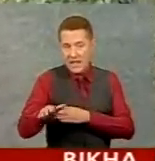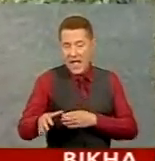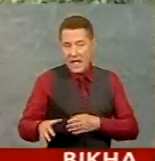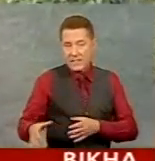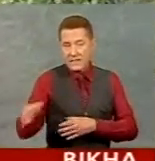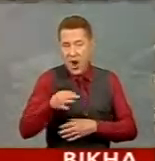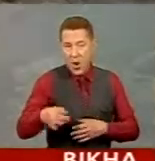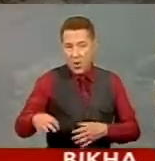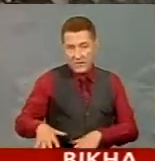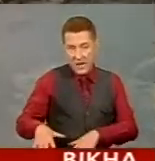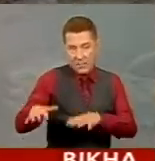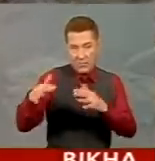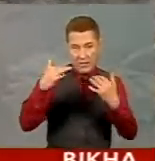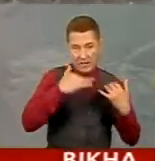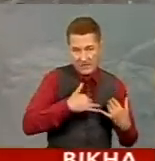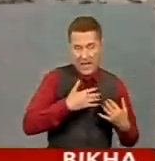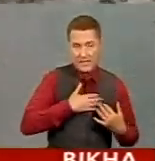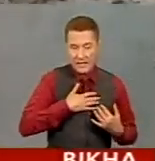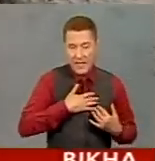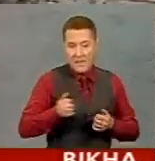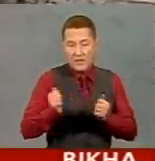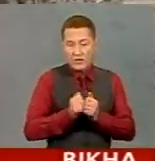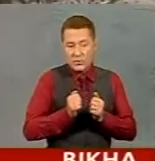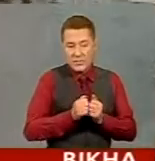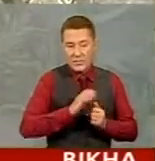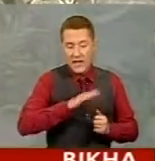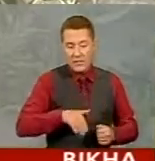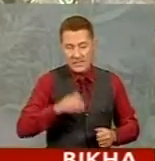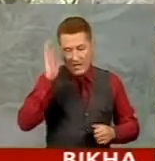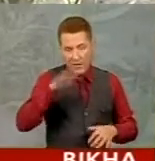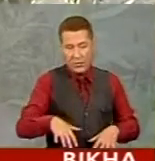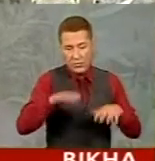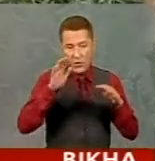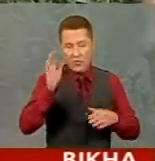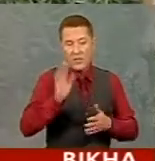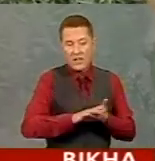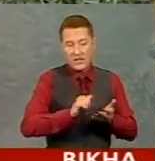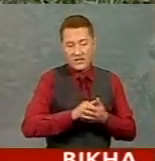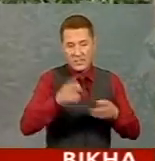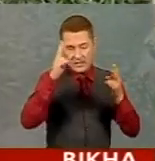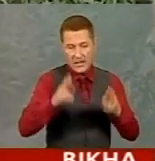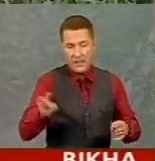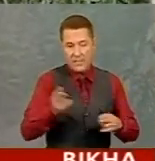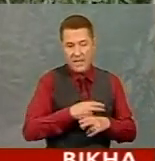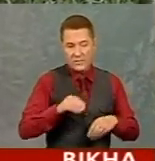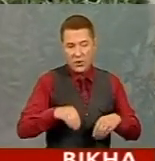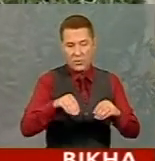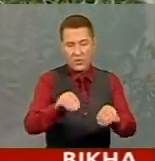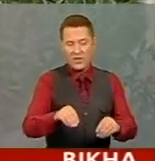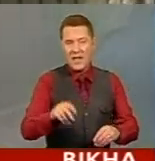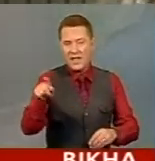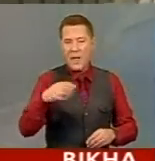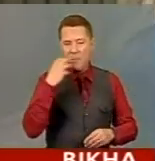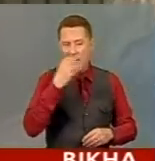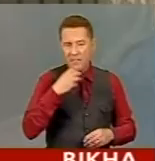це піднімається к нам. Сусідка пані Антоніни Марина після потопу лишилася без городини. А то все там от далі,